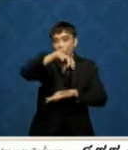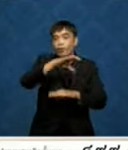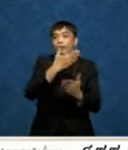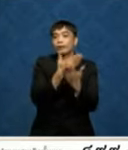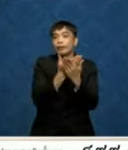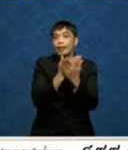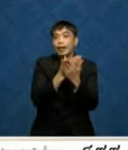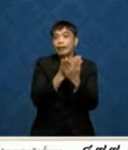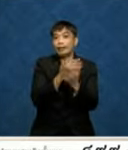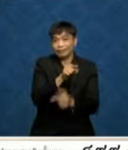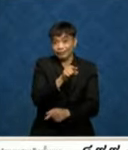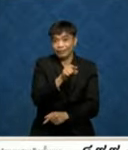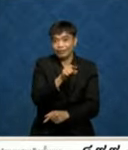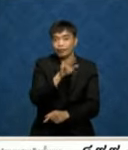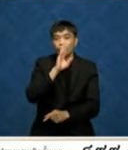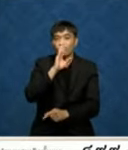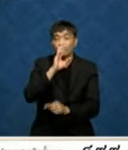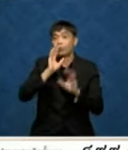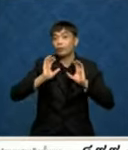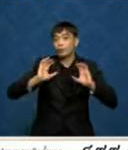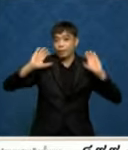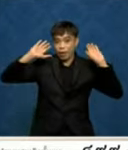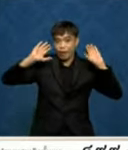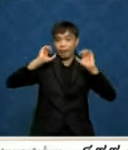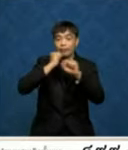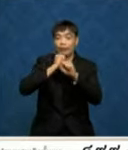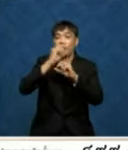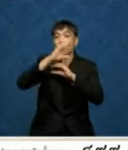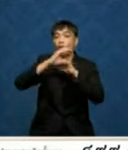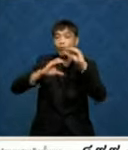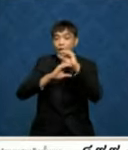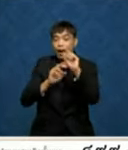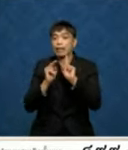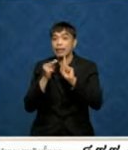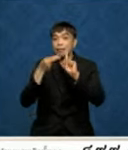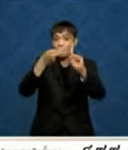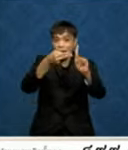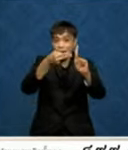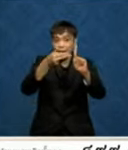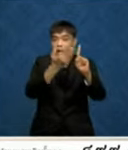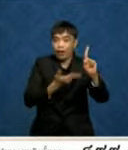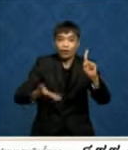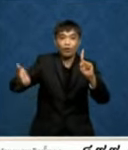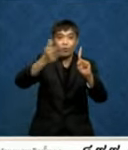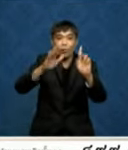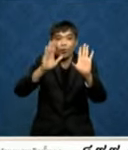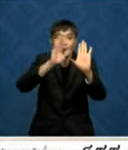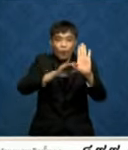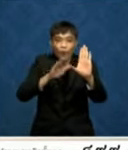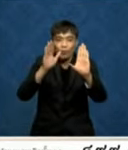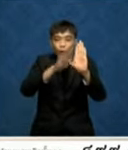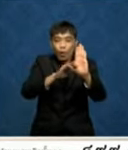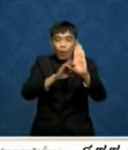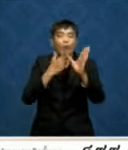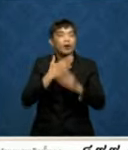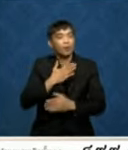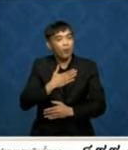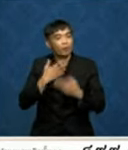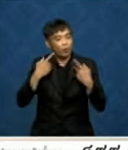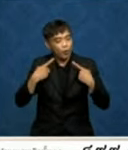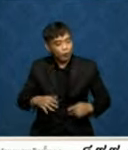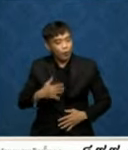ดังนั้นการที่รัฐบาลทำโครงการดิจิตอลวอลเล็ตและให้ประชาชนลงทะเบียนโดยมีการยืนยันตัวตนของประชาชนกลุ่มเป้า